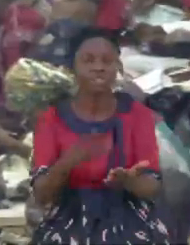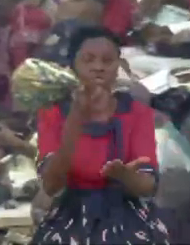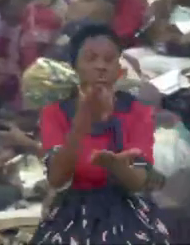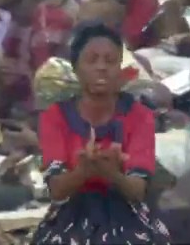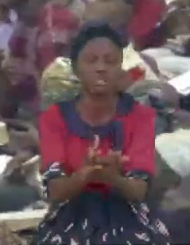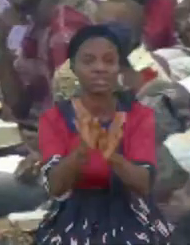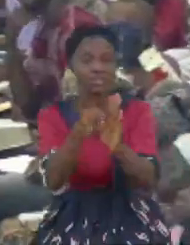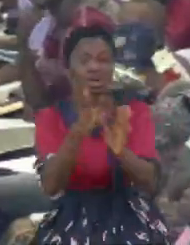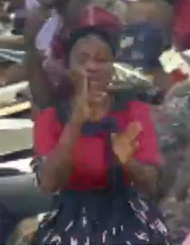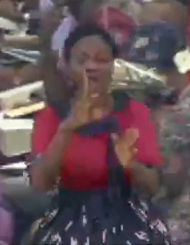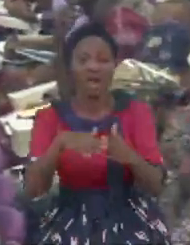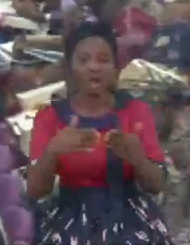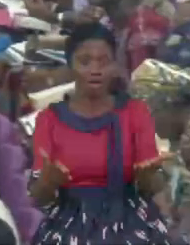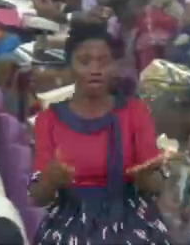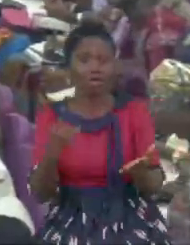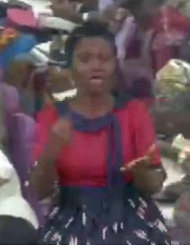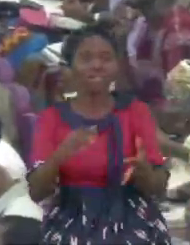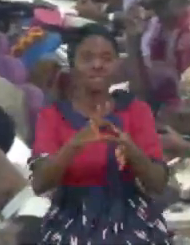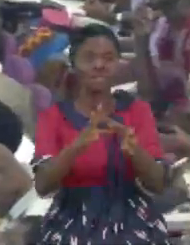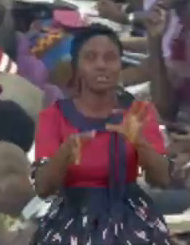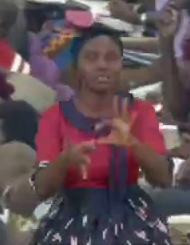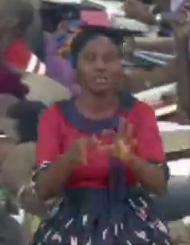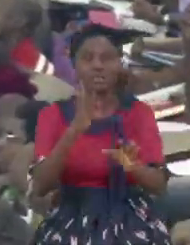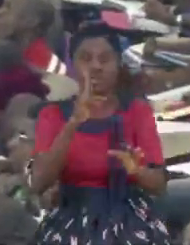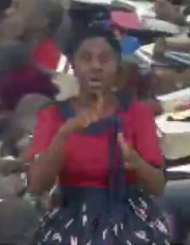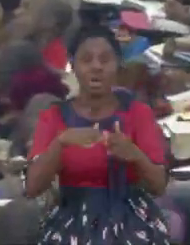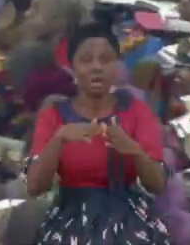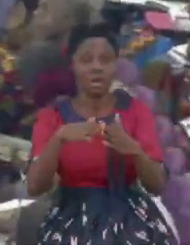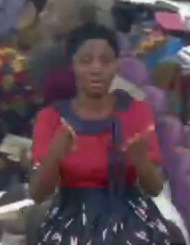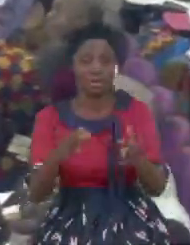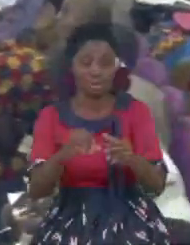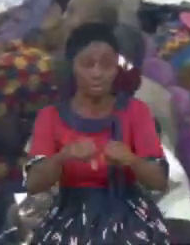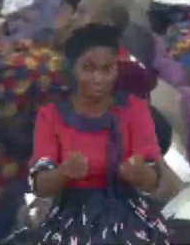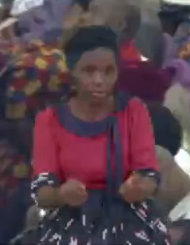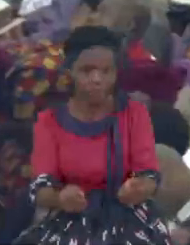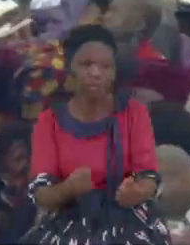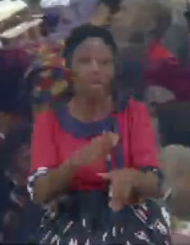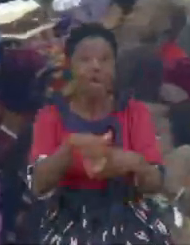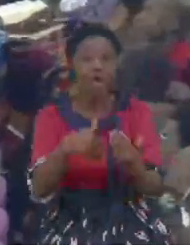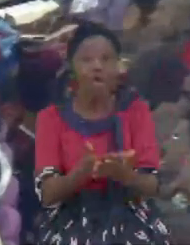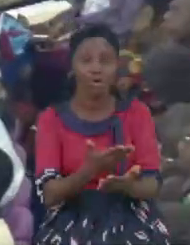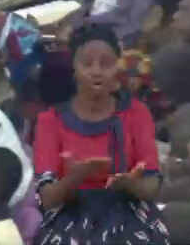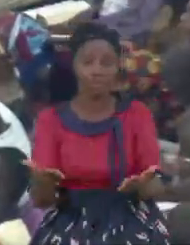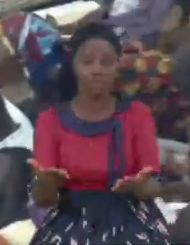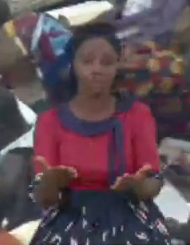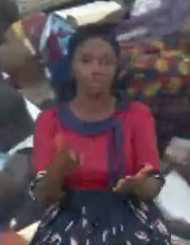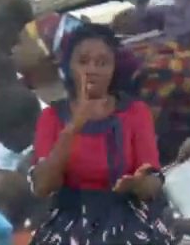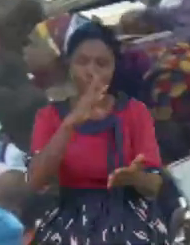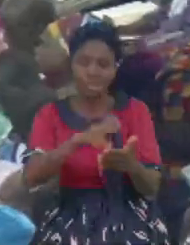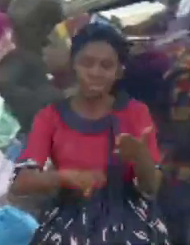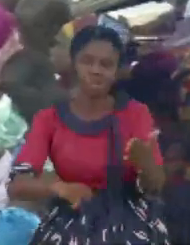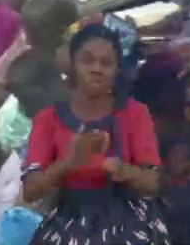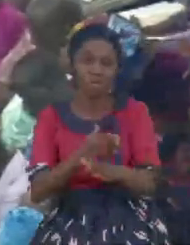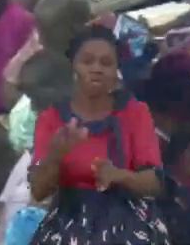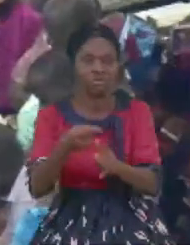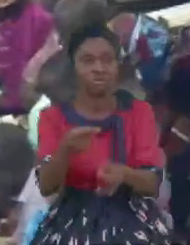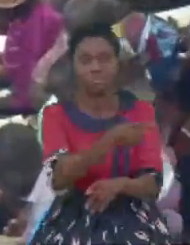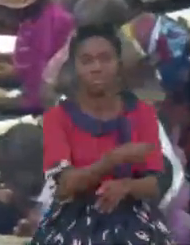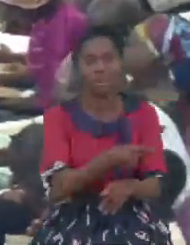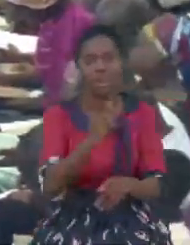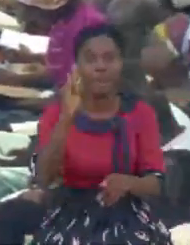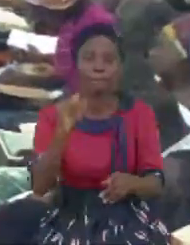prisons étaient ouvertes. Ils étaient captifs. Les chaînes brisées. Mais ils sont libérés.